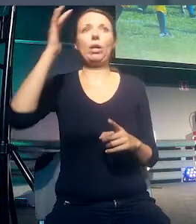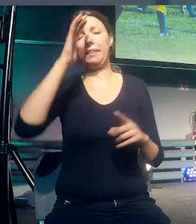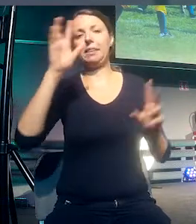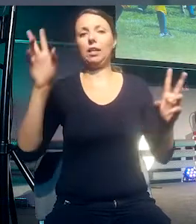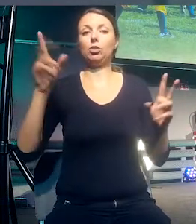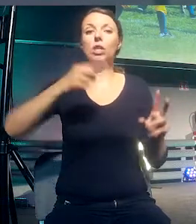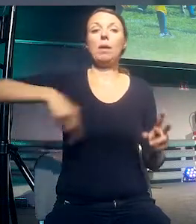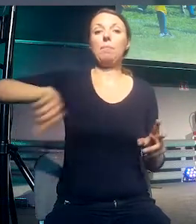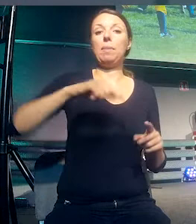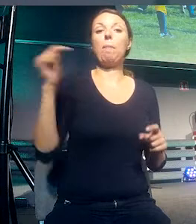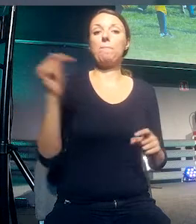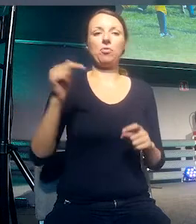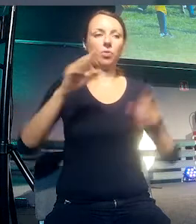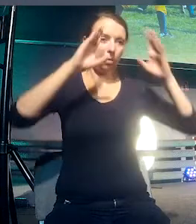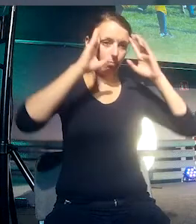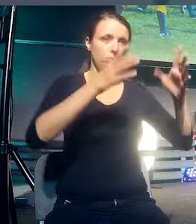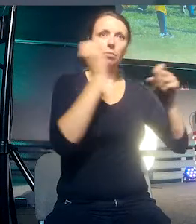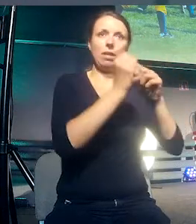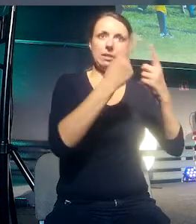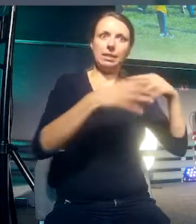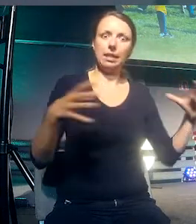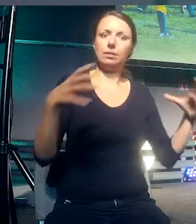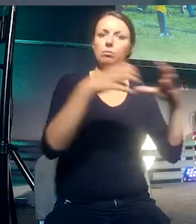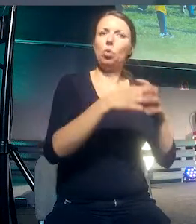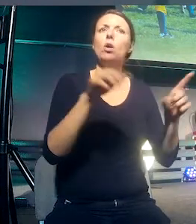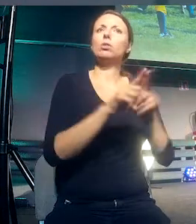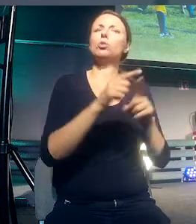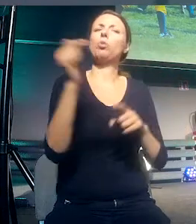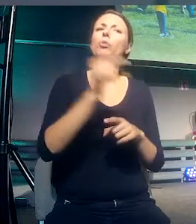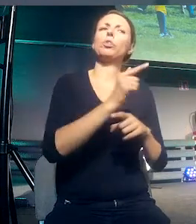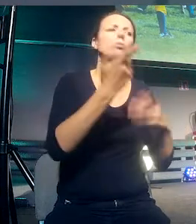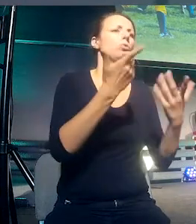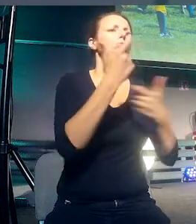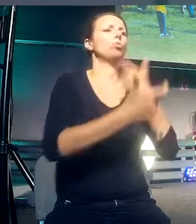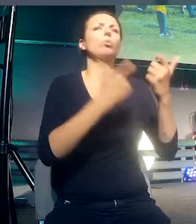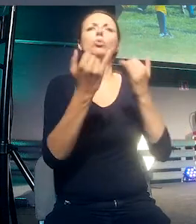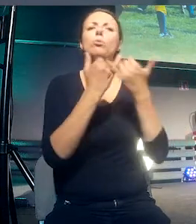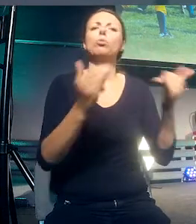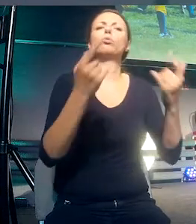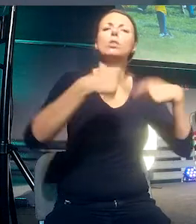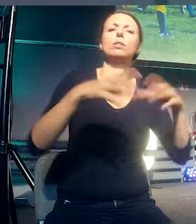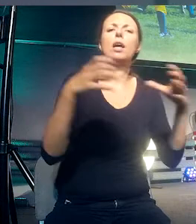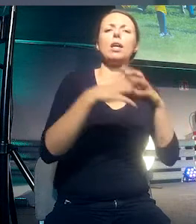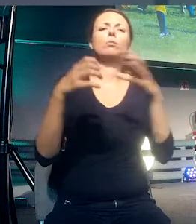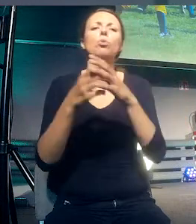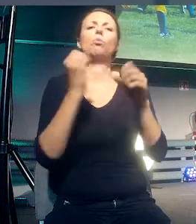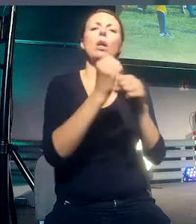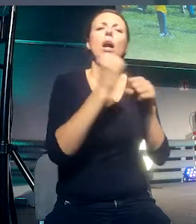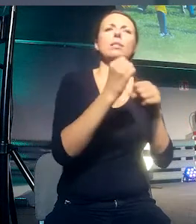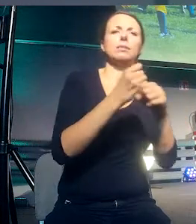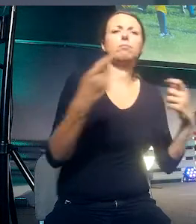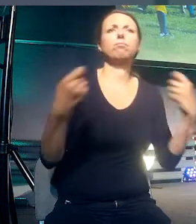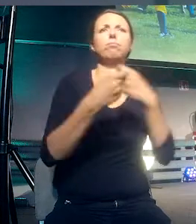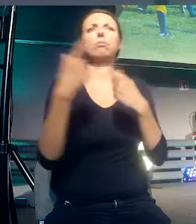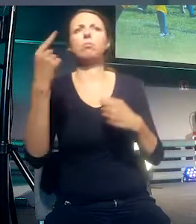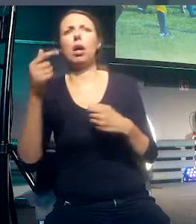być nastawieni na pracę zespołowo i powinniśmy to umieć, pracując czy w startupie, czy w software house, gdzie często pracuje się w Scrumie,